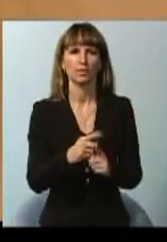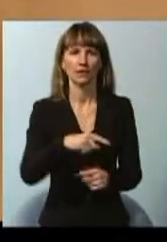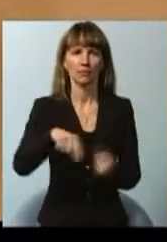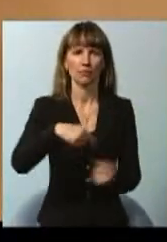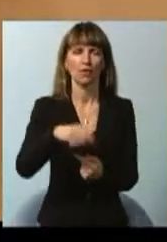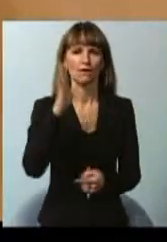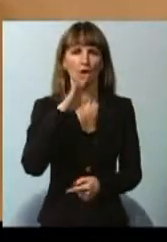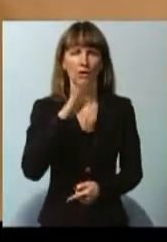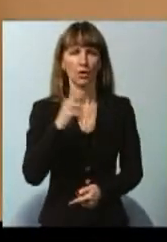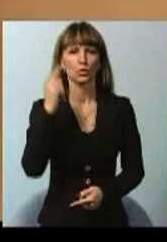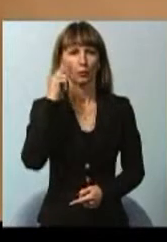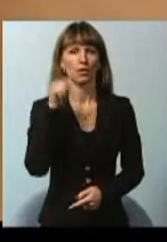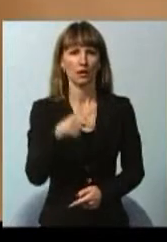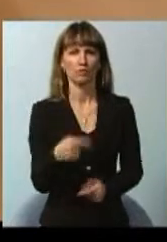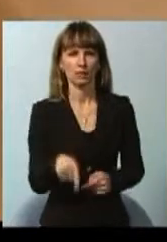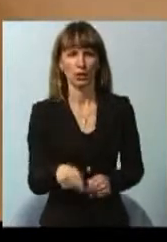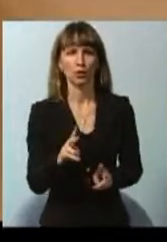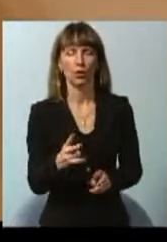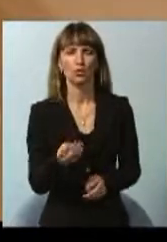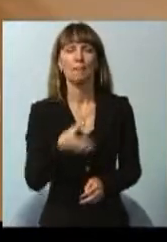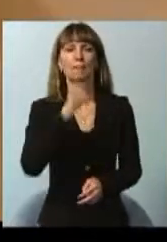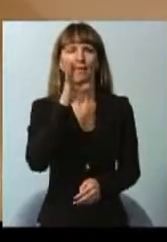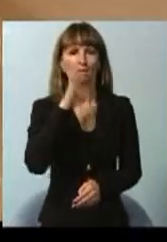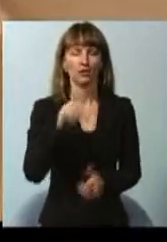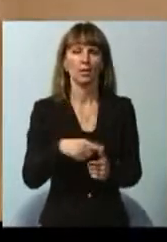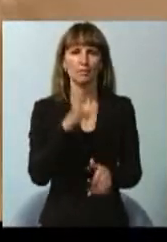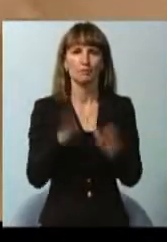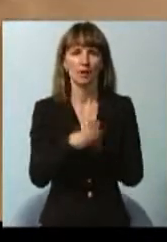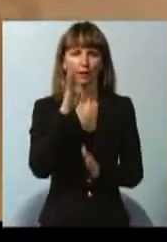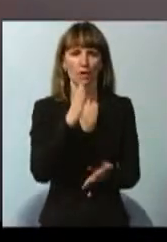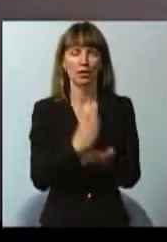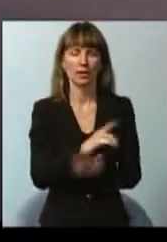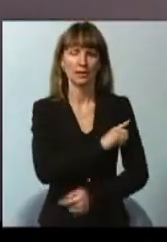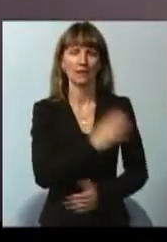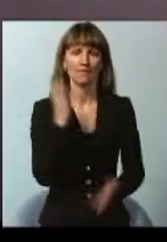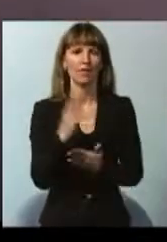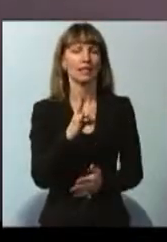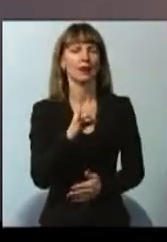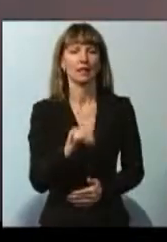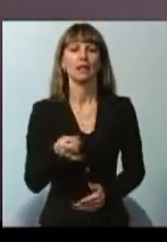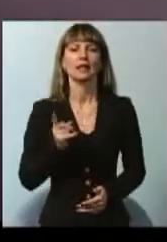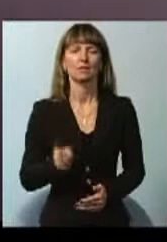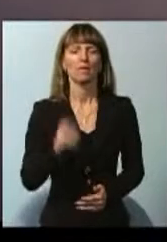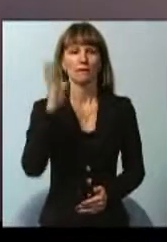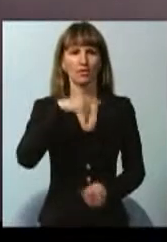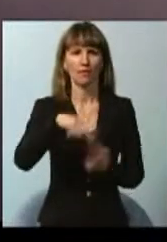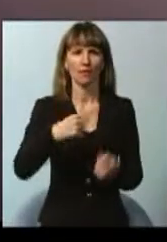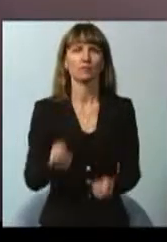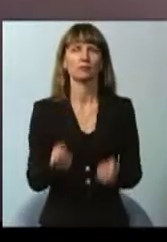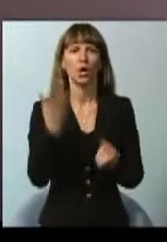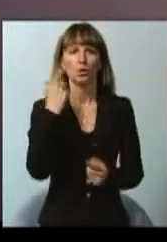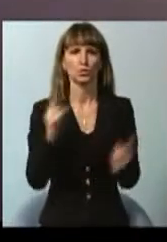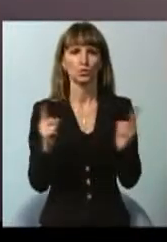рухами води. Думаєте, там на дні хтось сьорбає воду? Чи під водою теж існують урагани? Ні. Насправді водоверть з'являється,